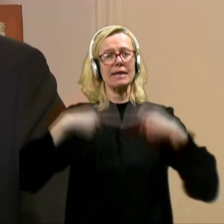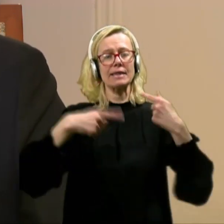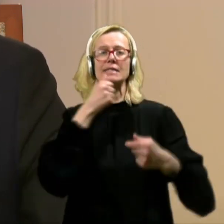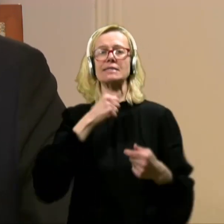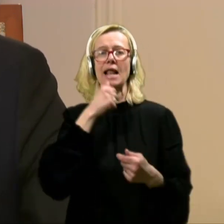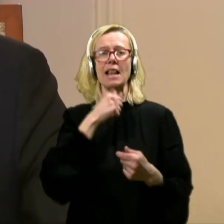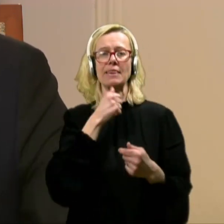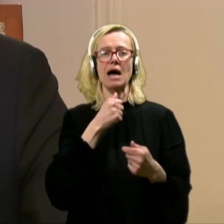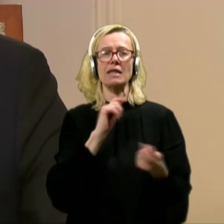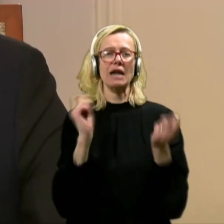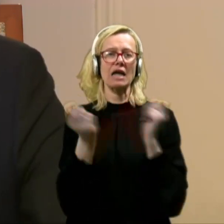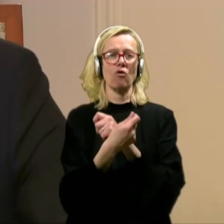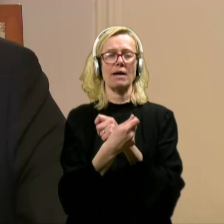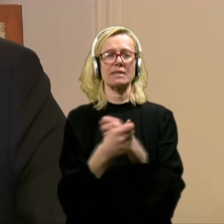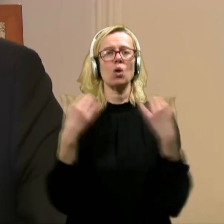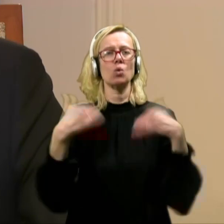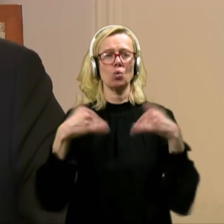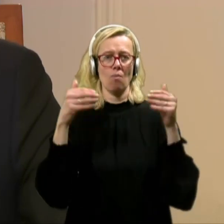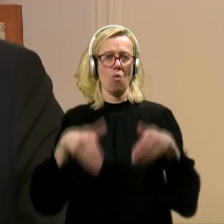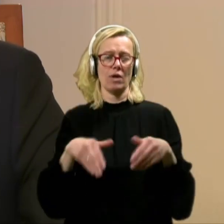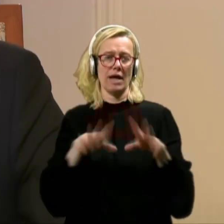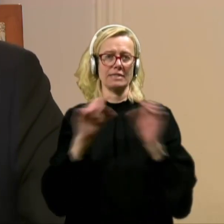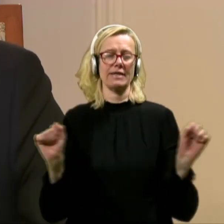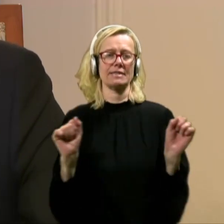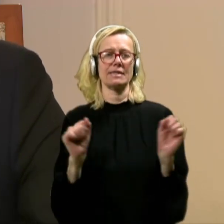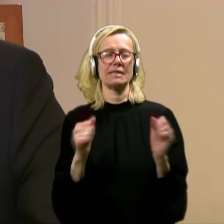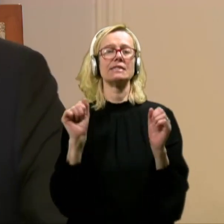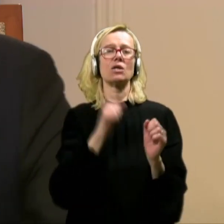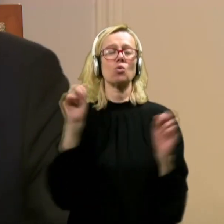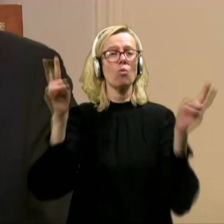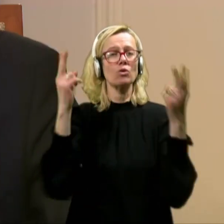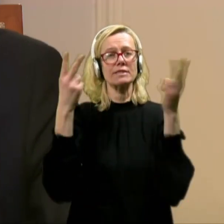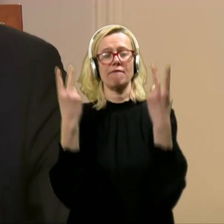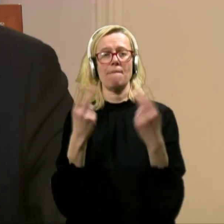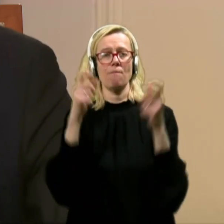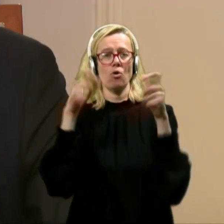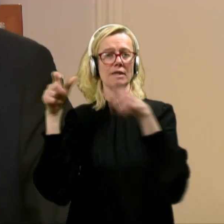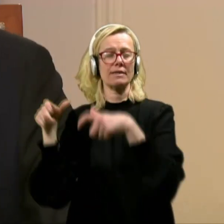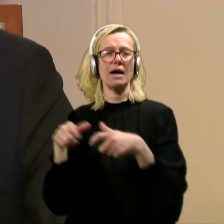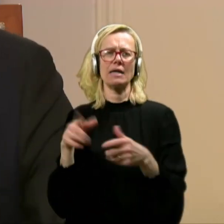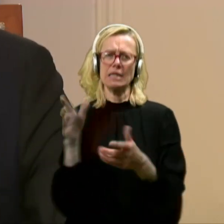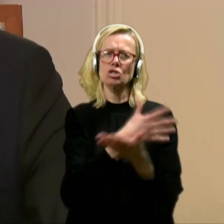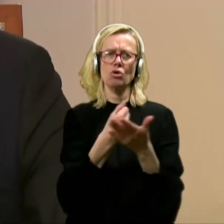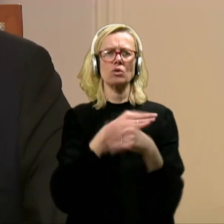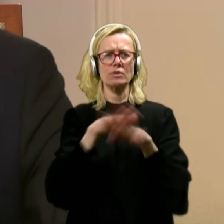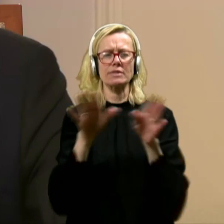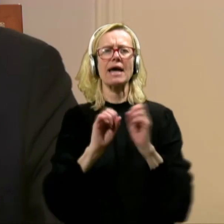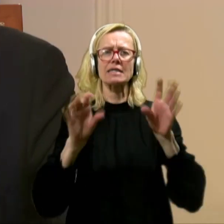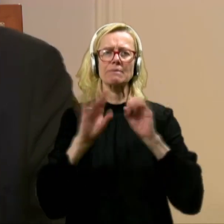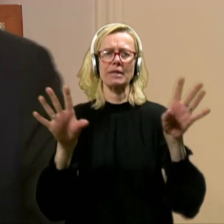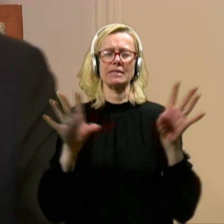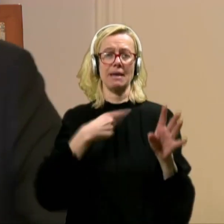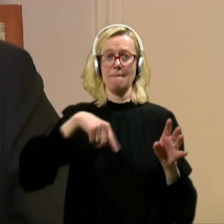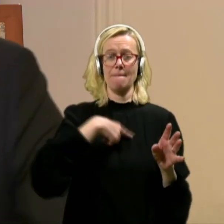zelena transformacija nujno morata izvesti in zato pozivam podjetja, naj izkoristijo vse razpise, ki